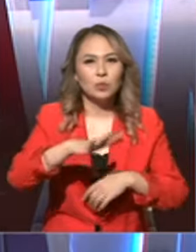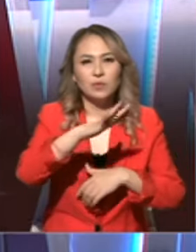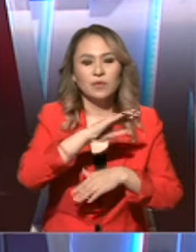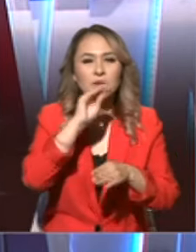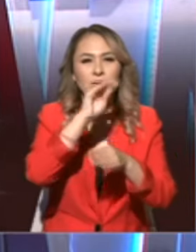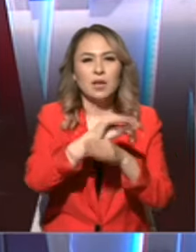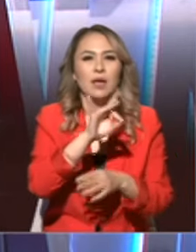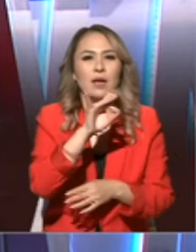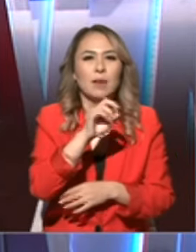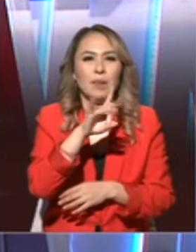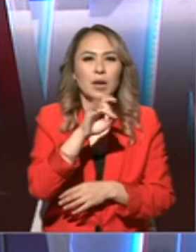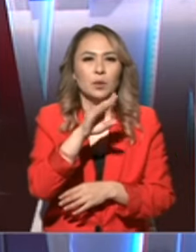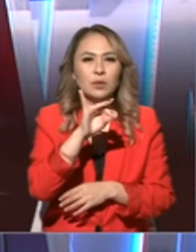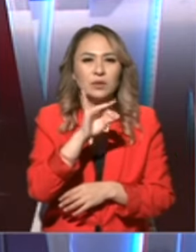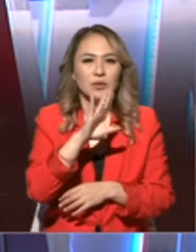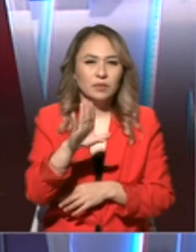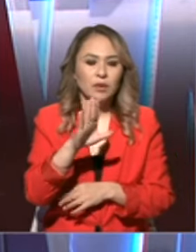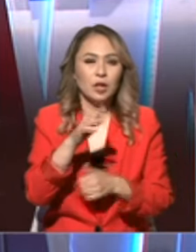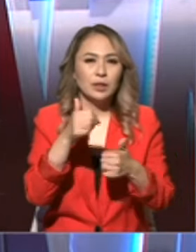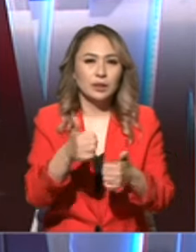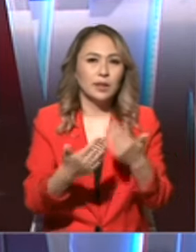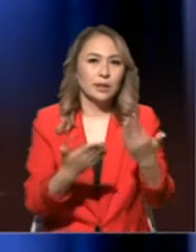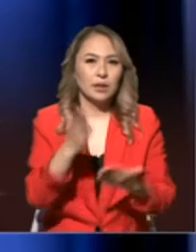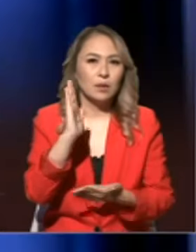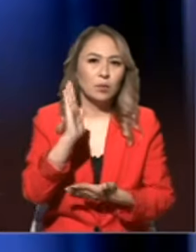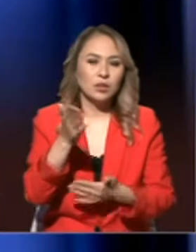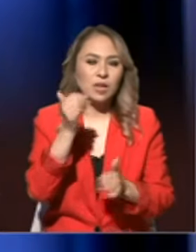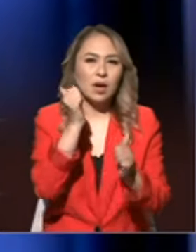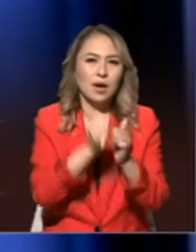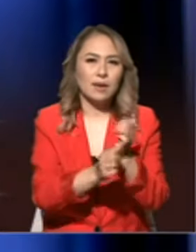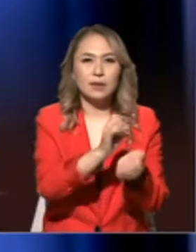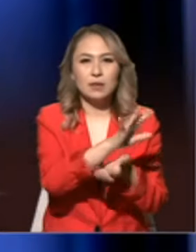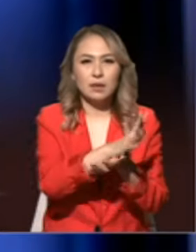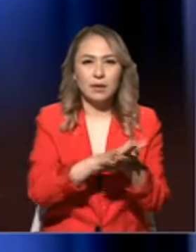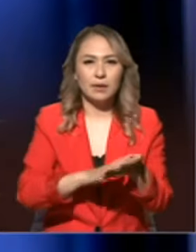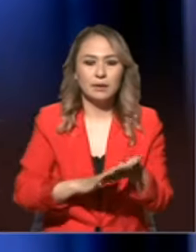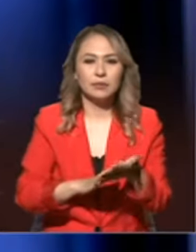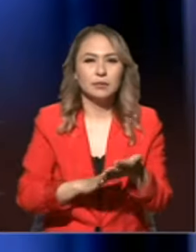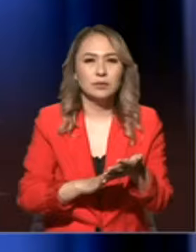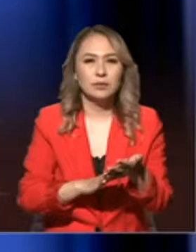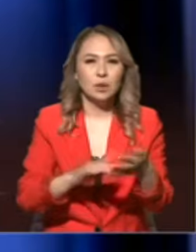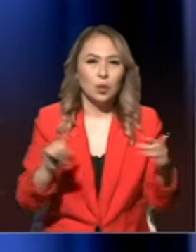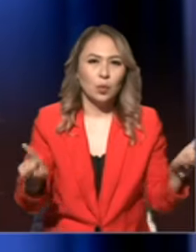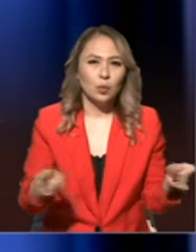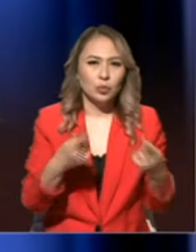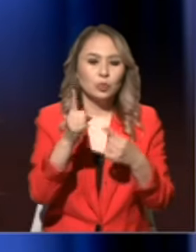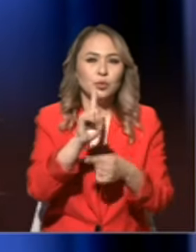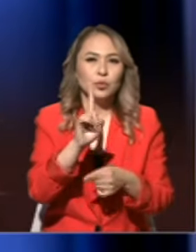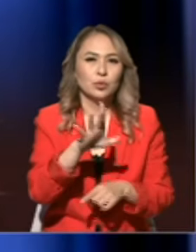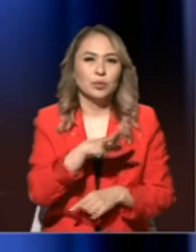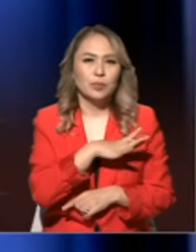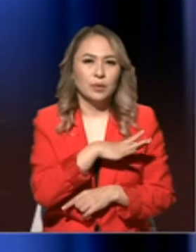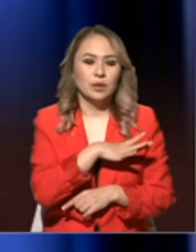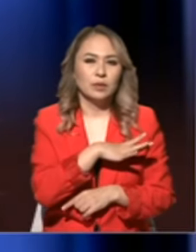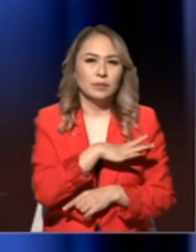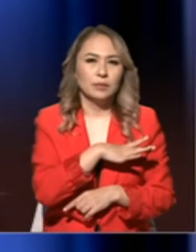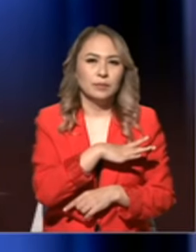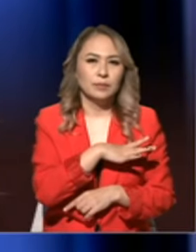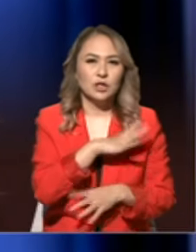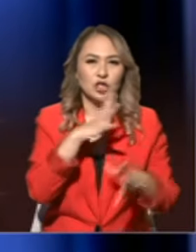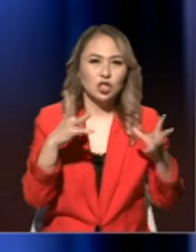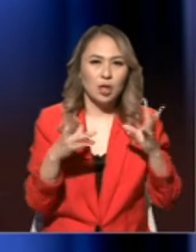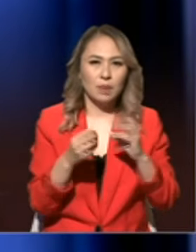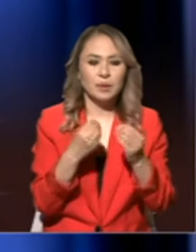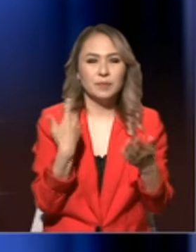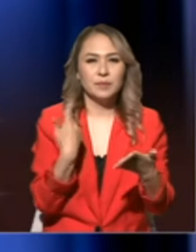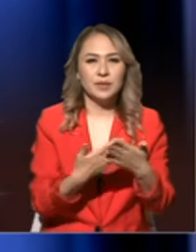халықтың репродуктивтік ұстанымы жақсы болса, соны әрі қарай көтеру үшін олардың жалпы,